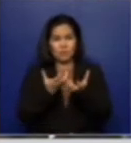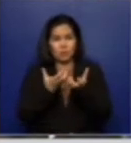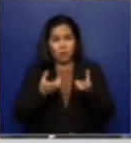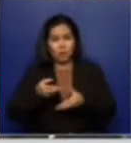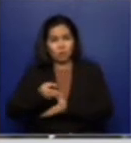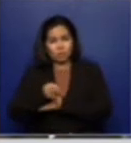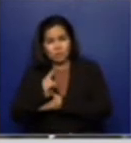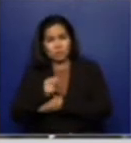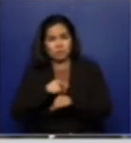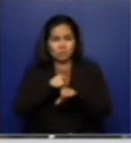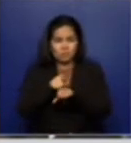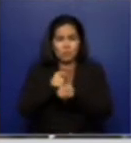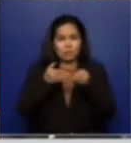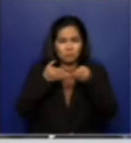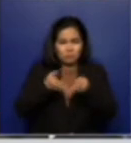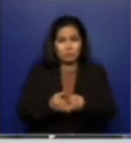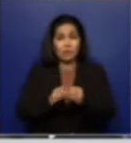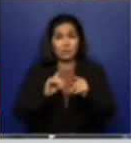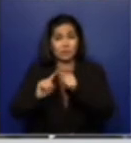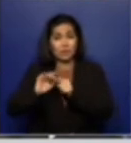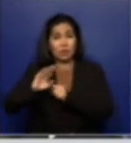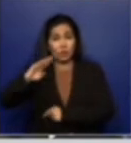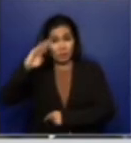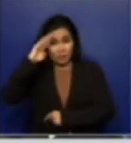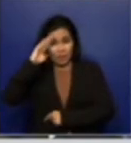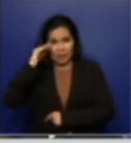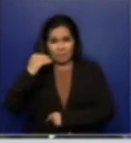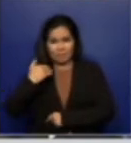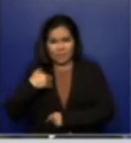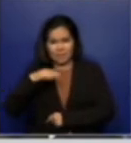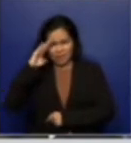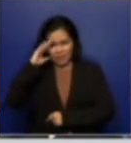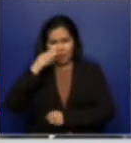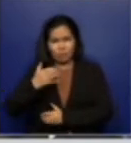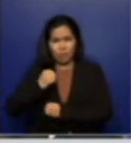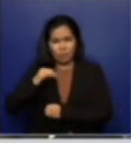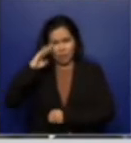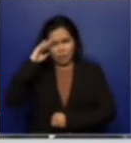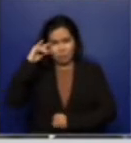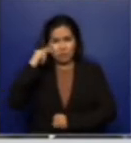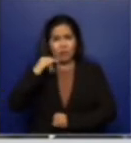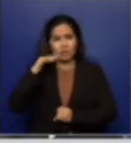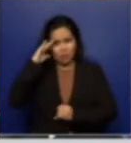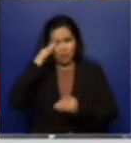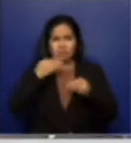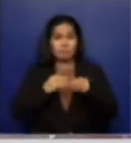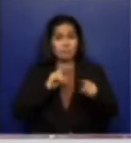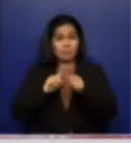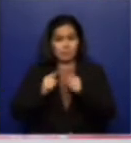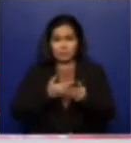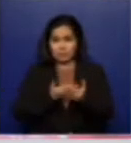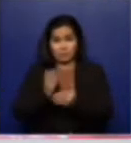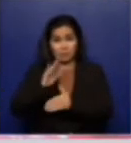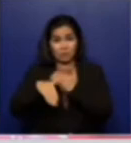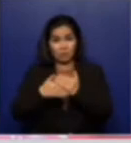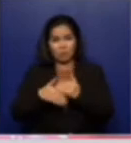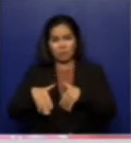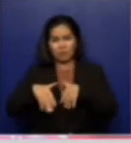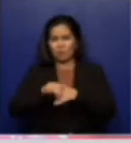องทัพยังเดินหน้าซื้อต่อทั้ง3เหล่าทัพท่านประธานไม่สนใจคำทักท้วงของภาคประชา